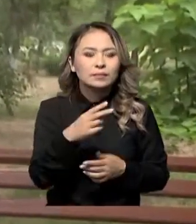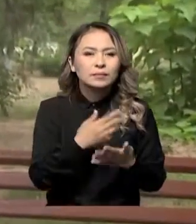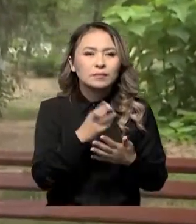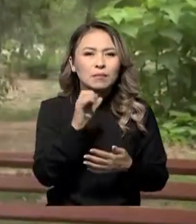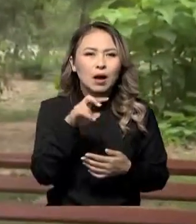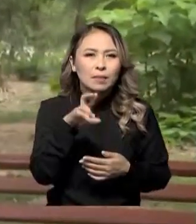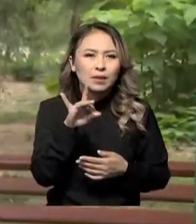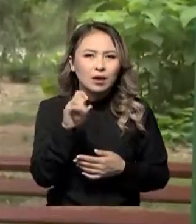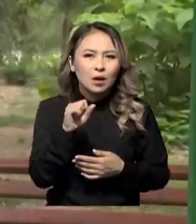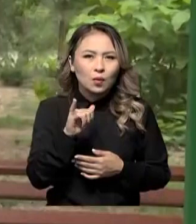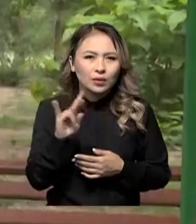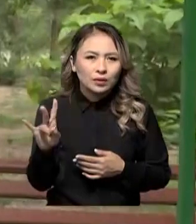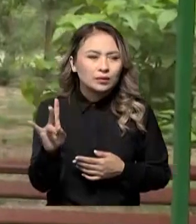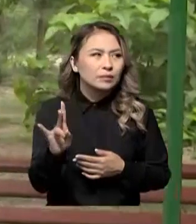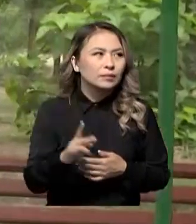Балбырауын,